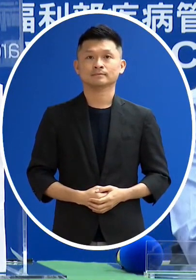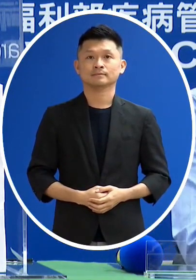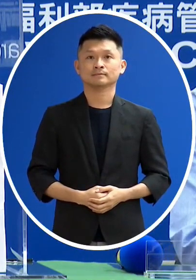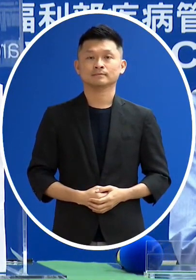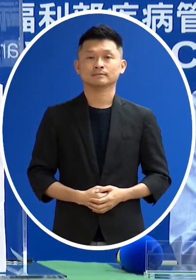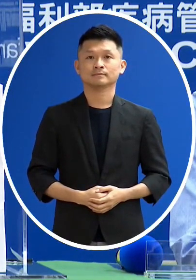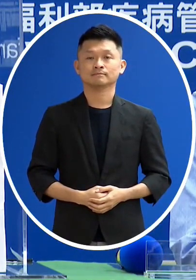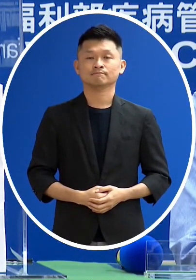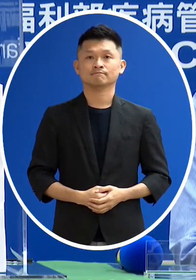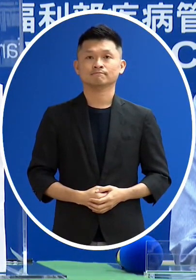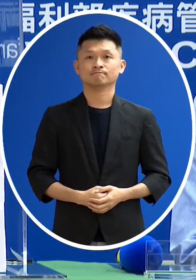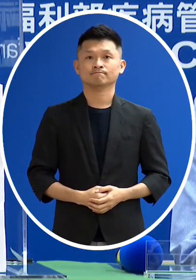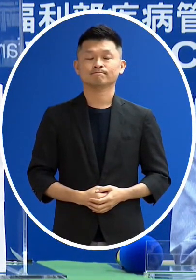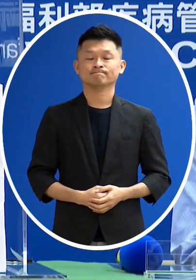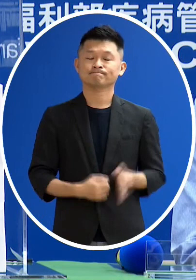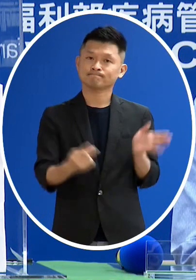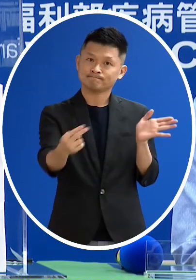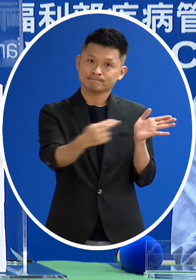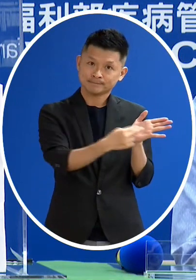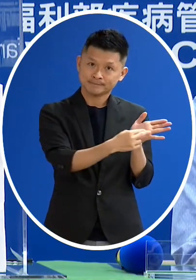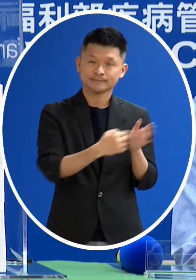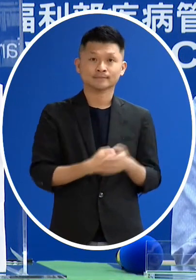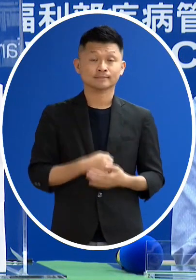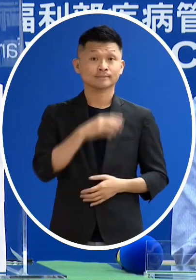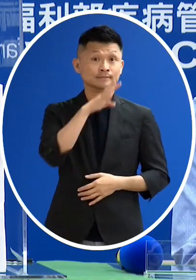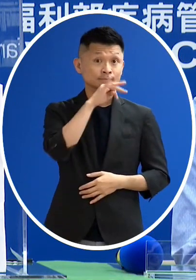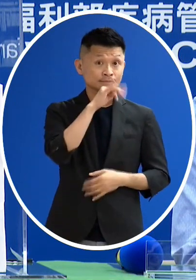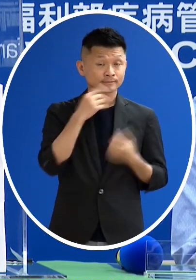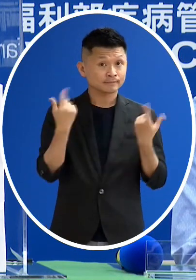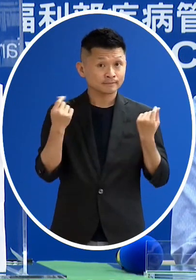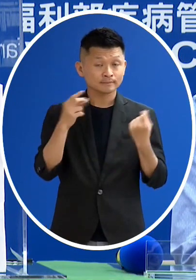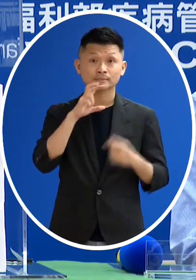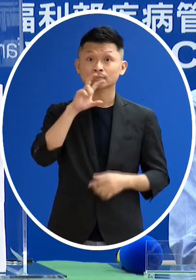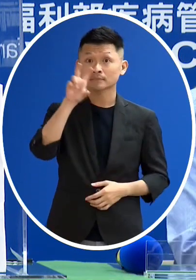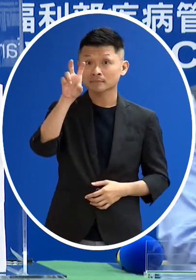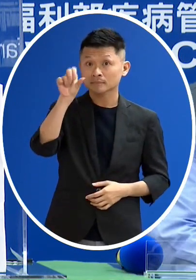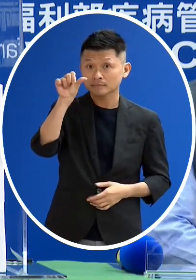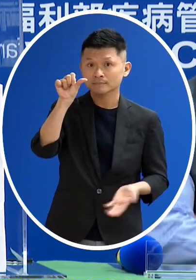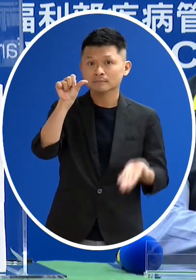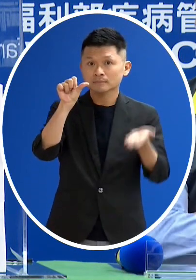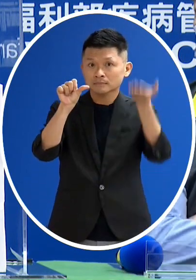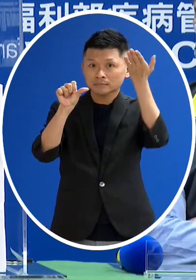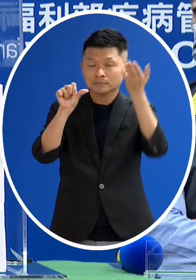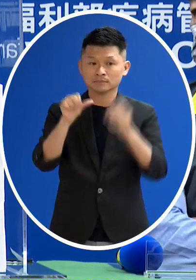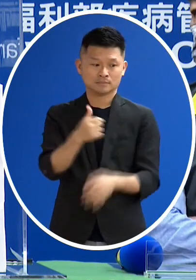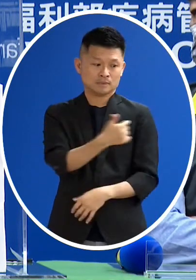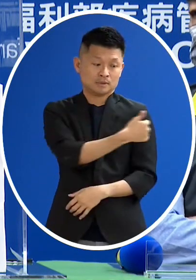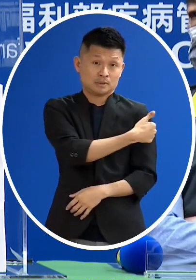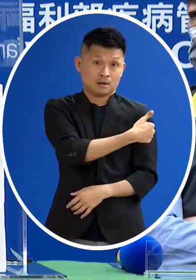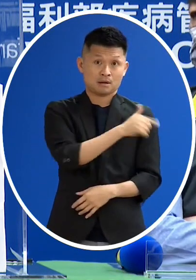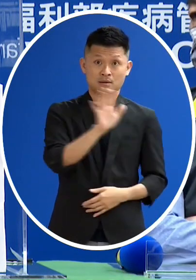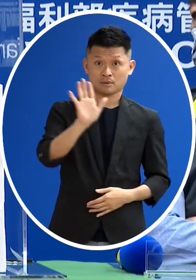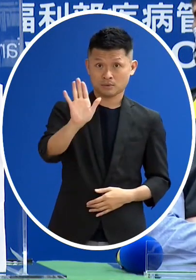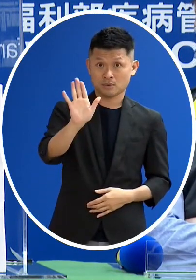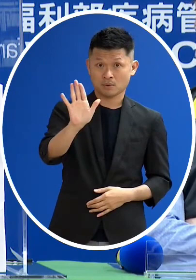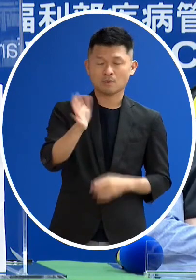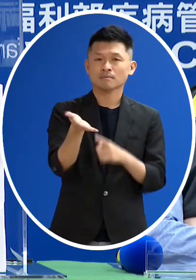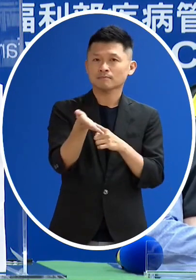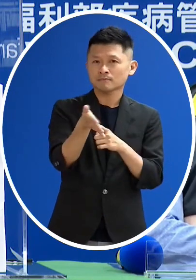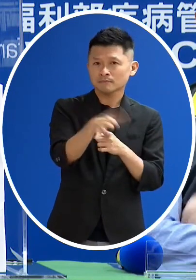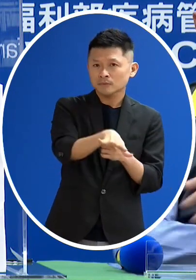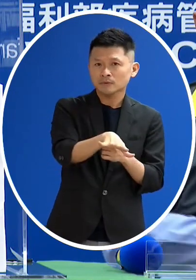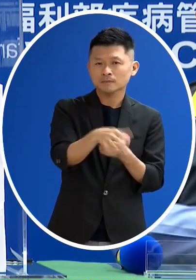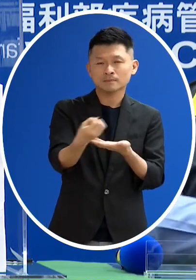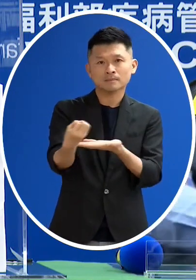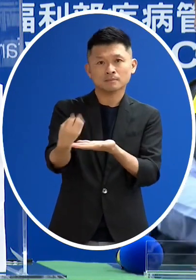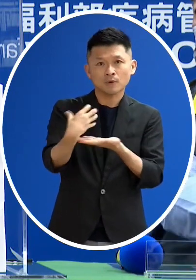所以我们来看看就是用同年龄75岁以上施打疫苗的一个死亡的一个